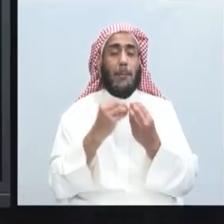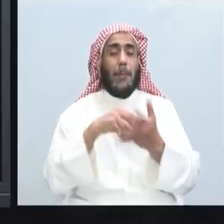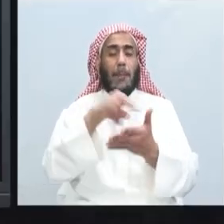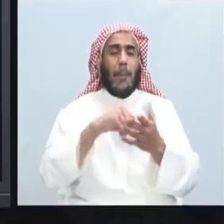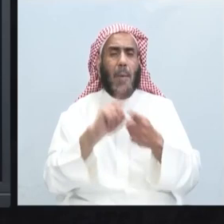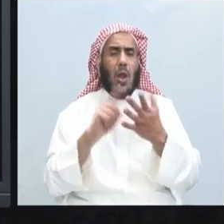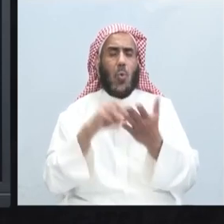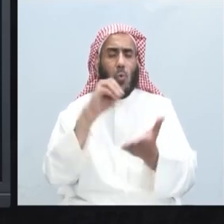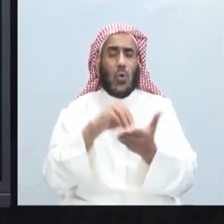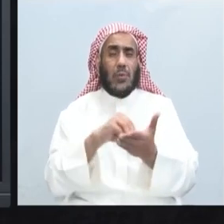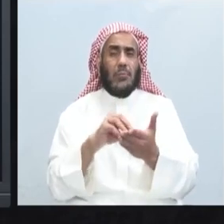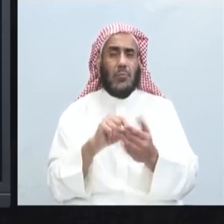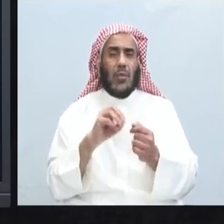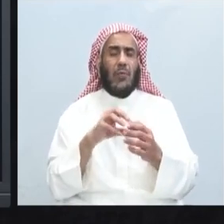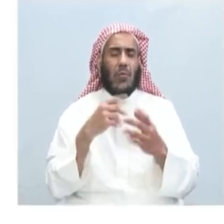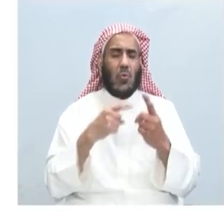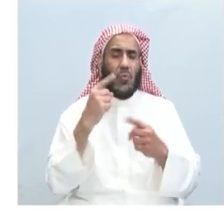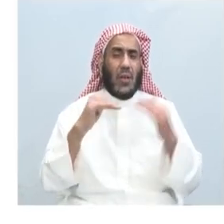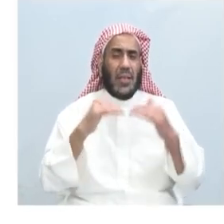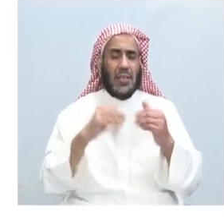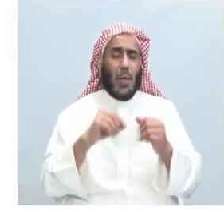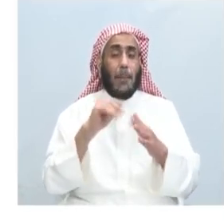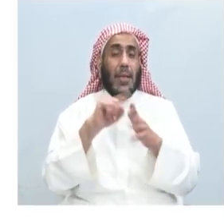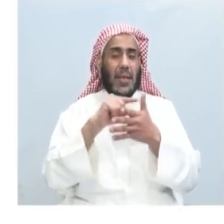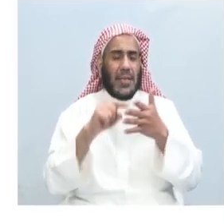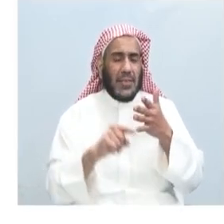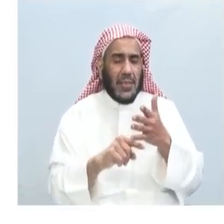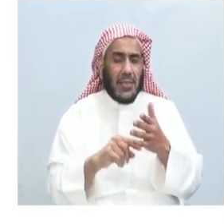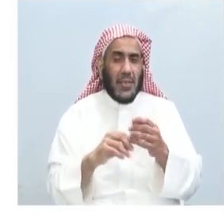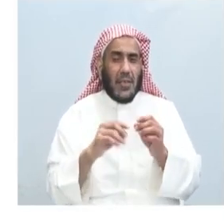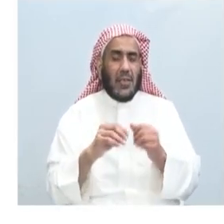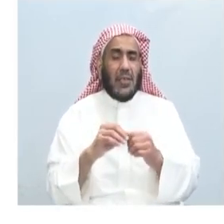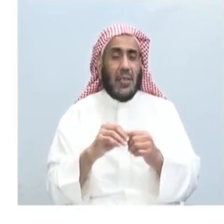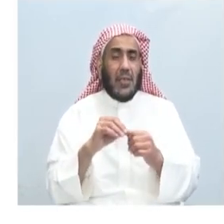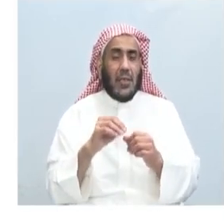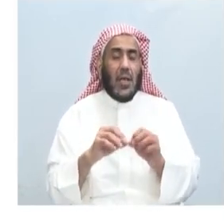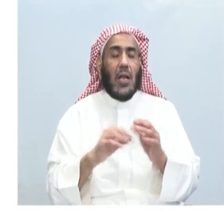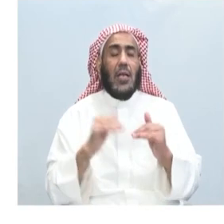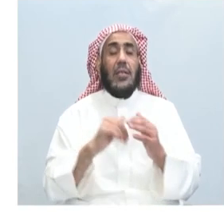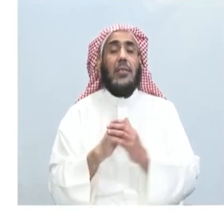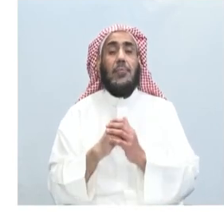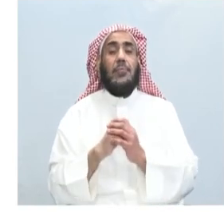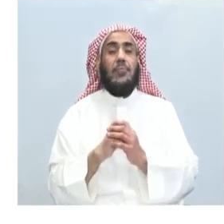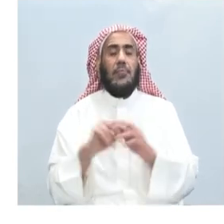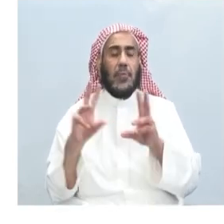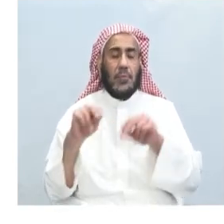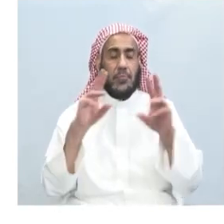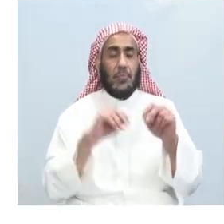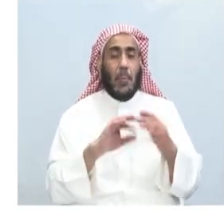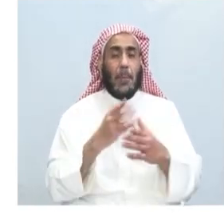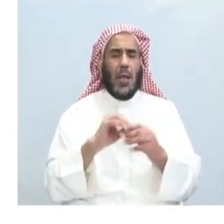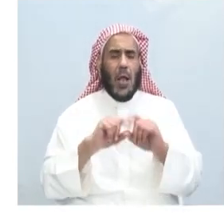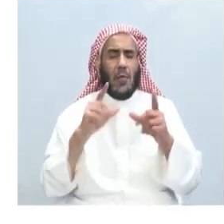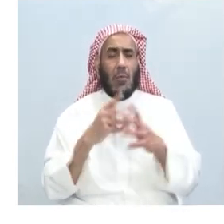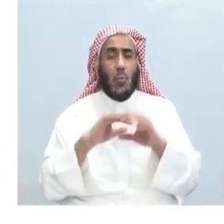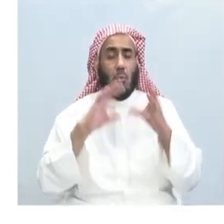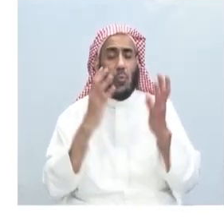بما انها وجدت النوت اذا هي في الظروف القياسيه من عناصره في حالته او في حالاتها القياسيه مثال على ذلك بين كيف